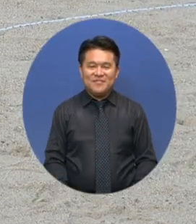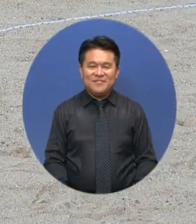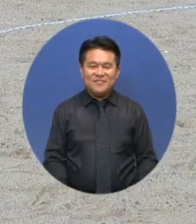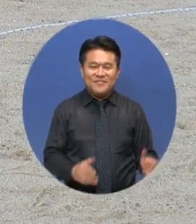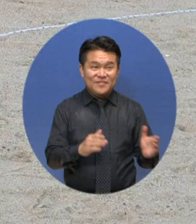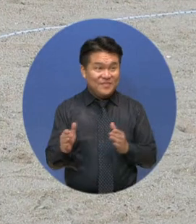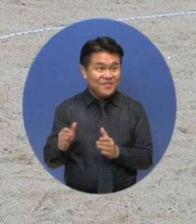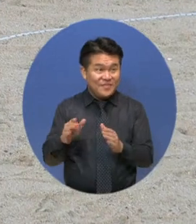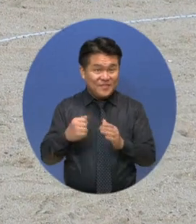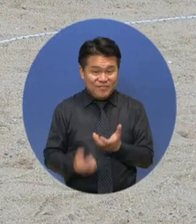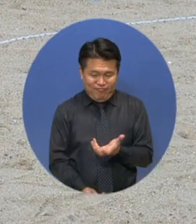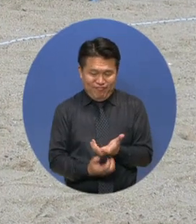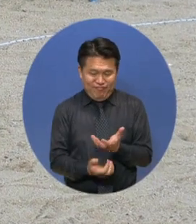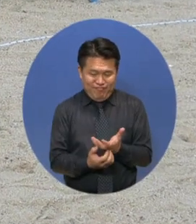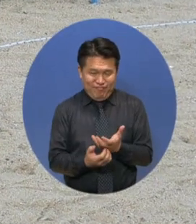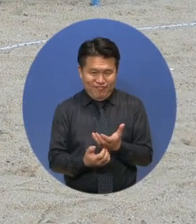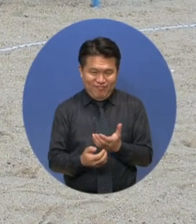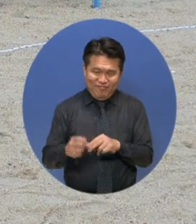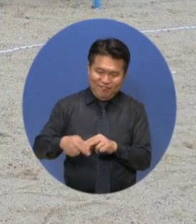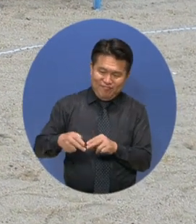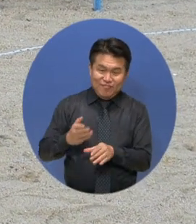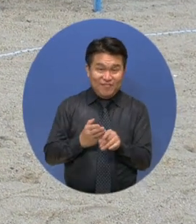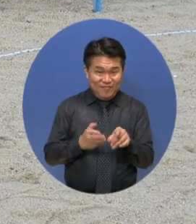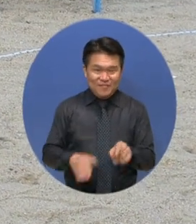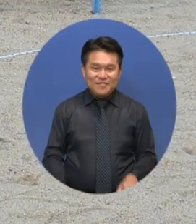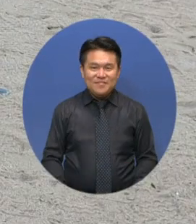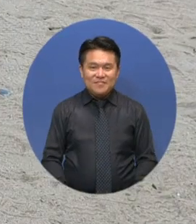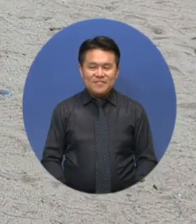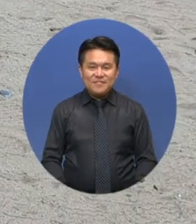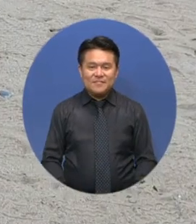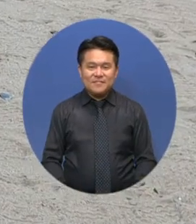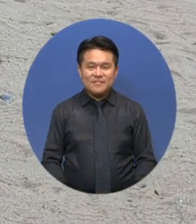준비해온 음식을 조리하는 모습이 보입니다.